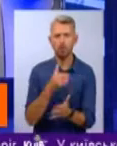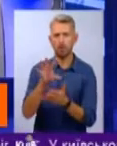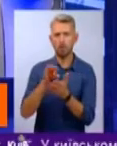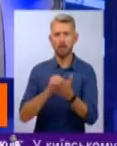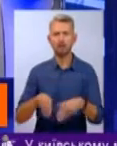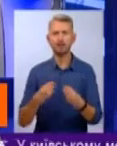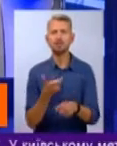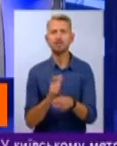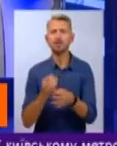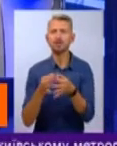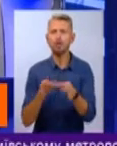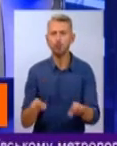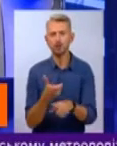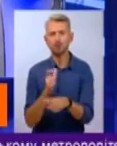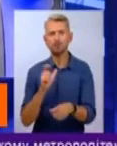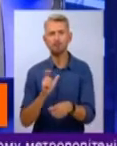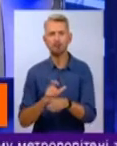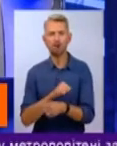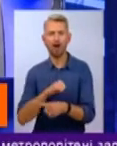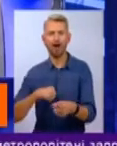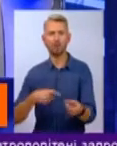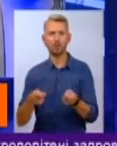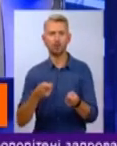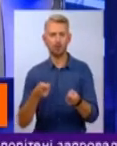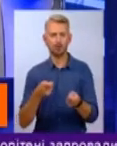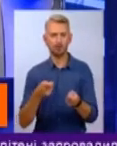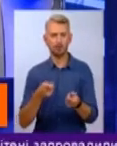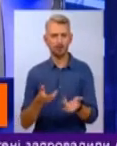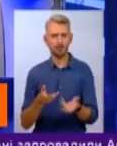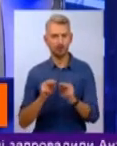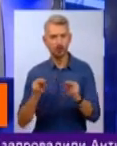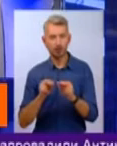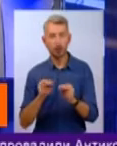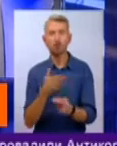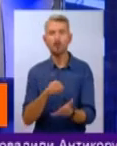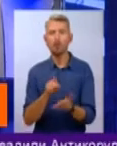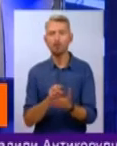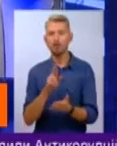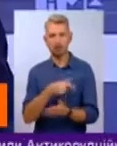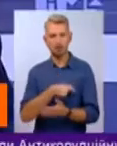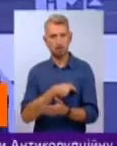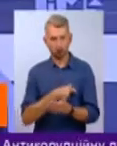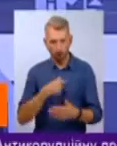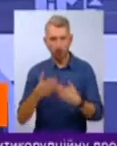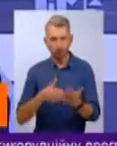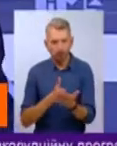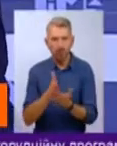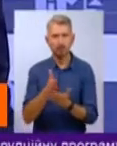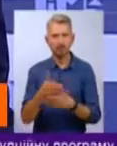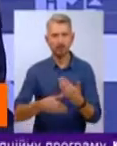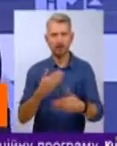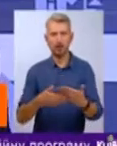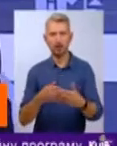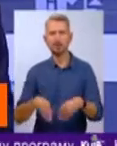більше свободи, більше автономії вчителю. Більш того, ми повинні, як законодавці, йти далі. І